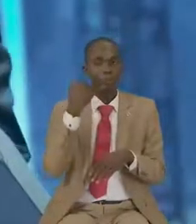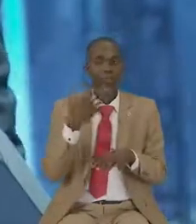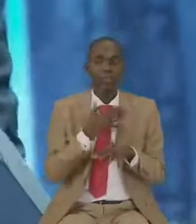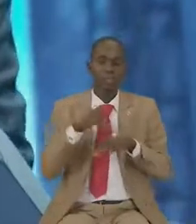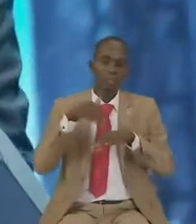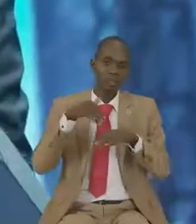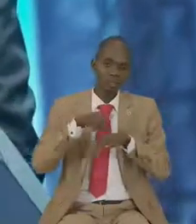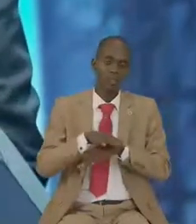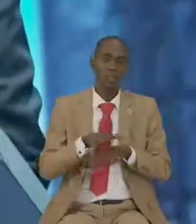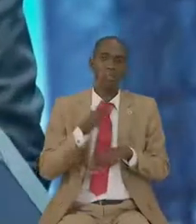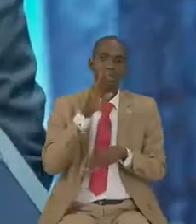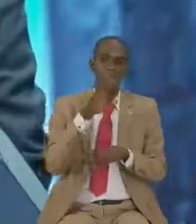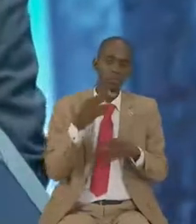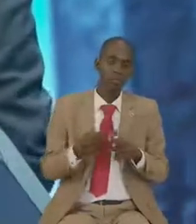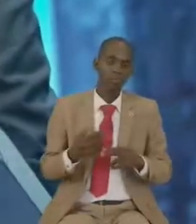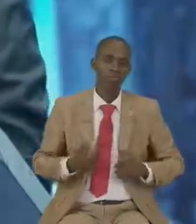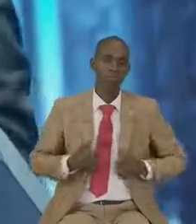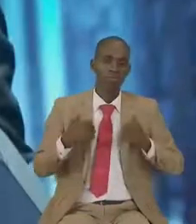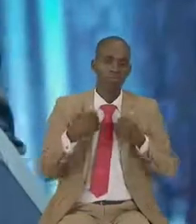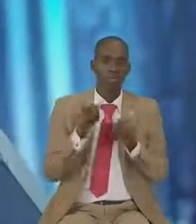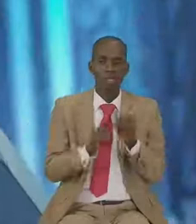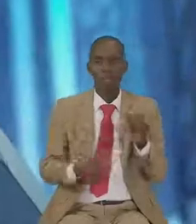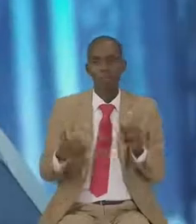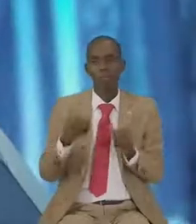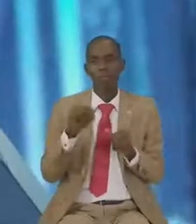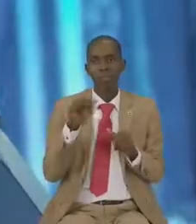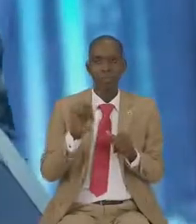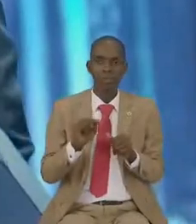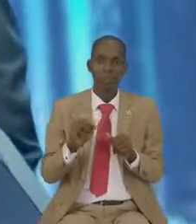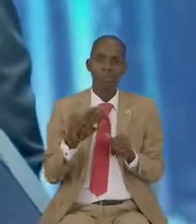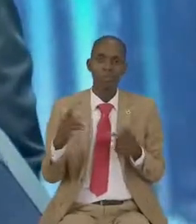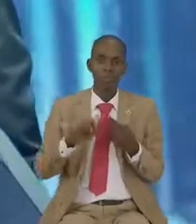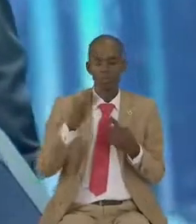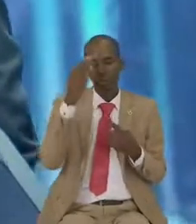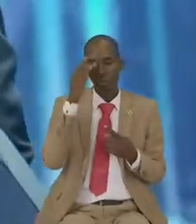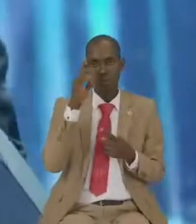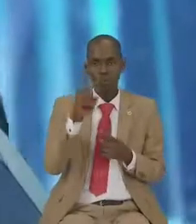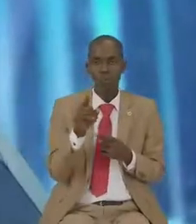lien et remplissez le formulaire qui est là.